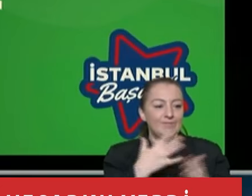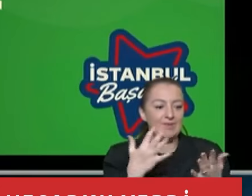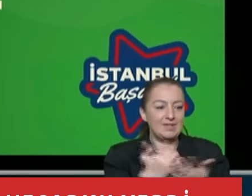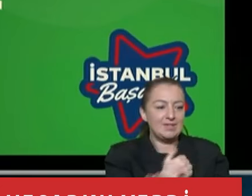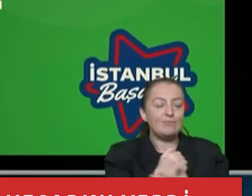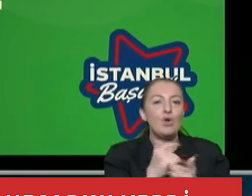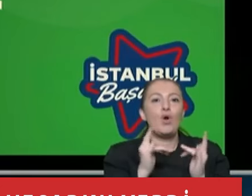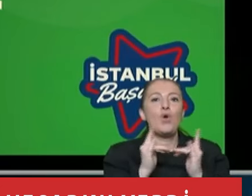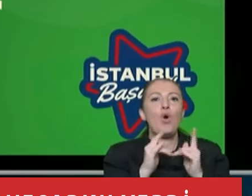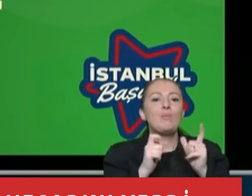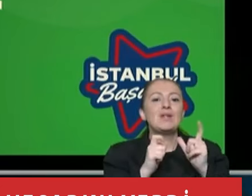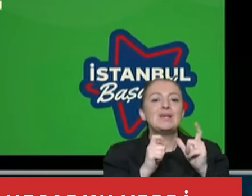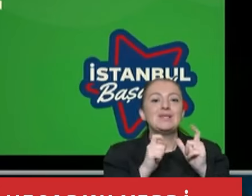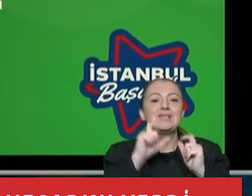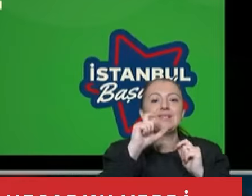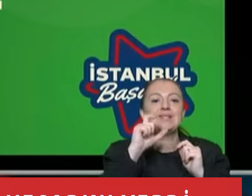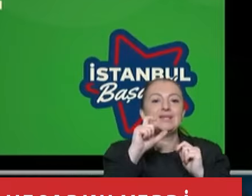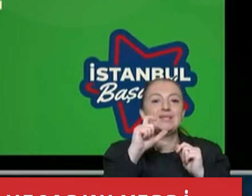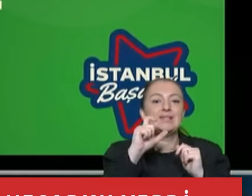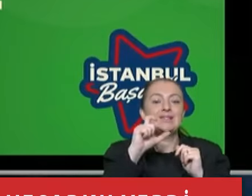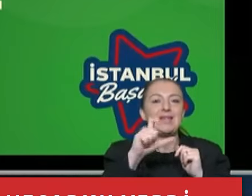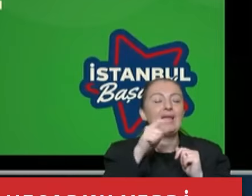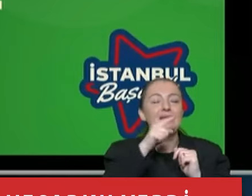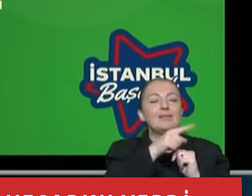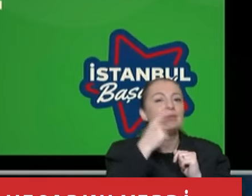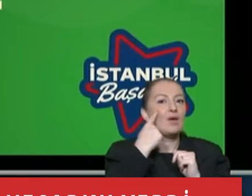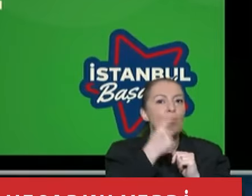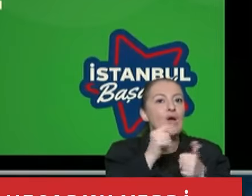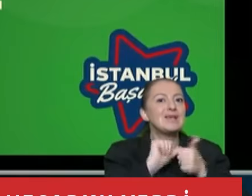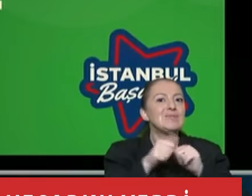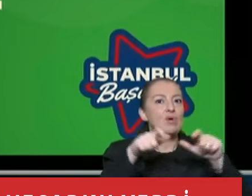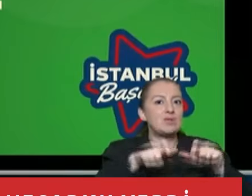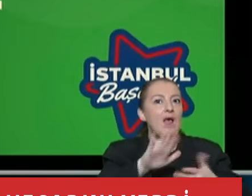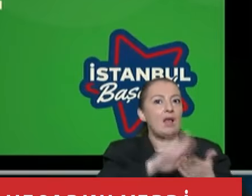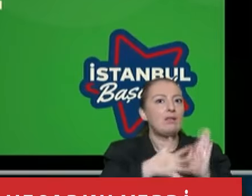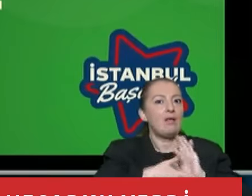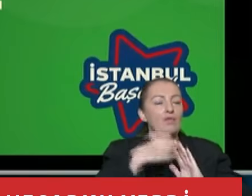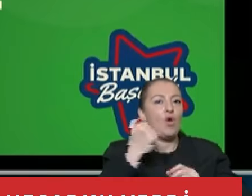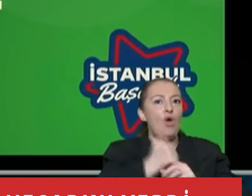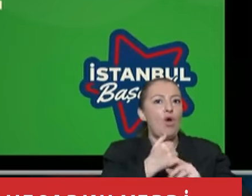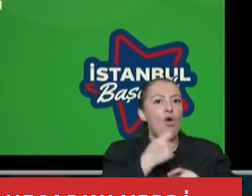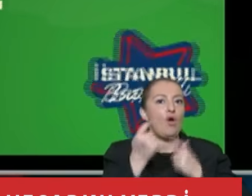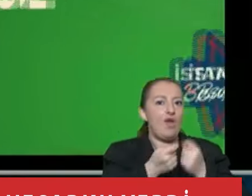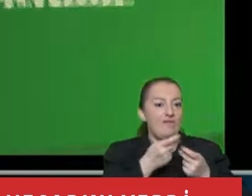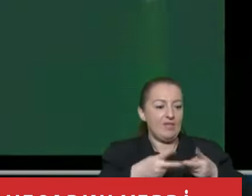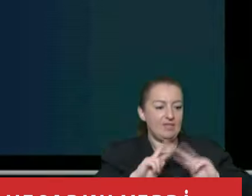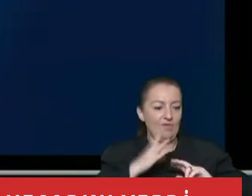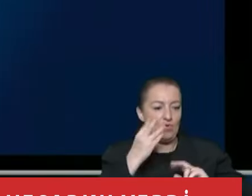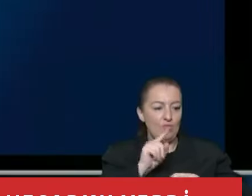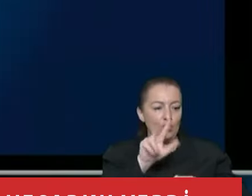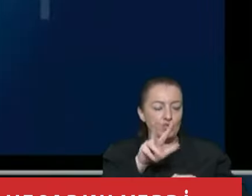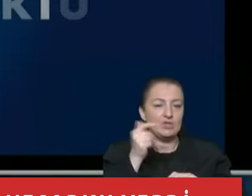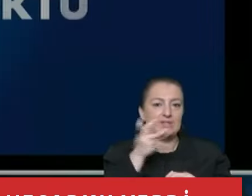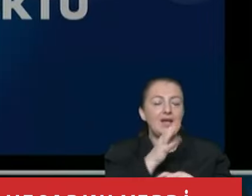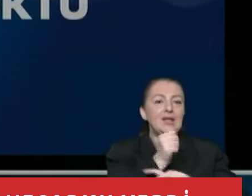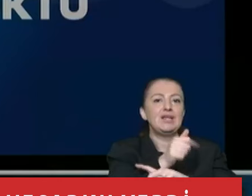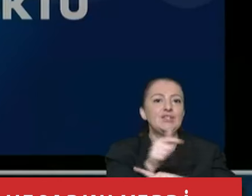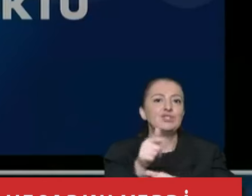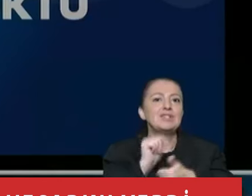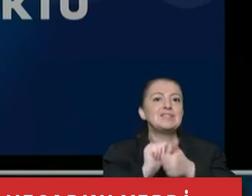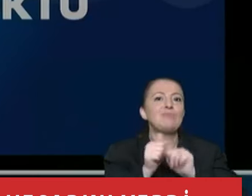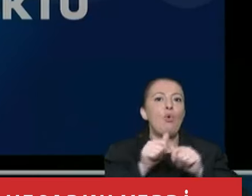kulüplerinin spor sahaların ellerinden alındığı görevi devr aldığımızda 13 tane ilçede